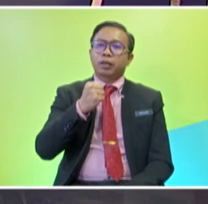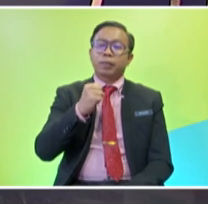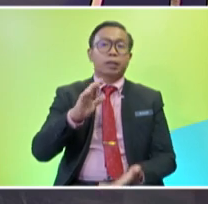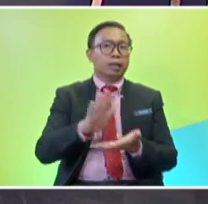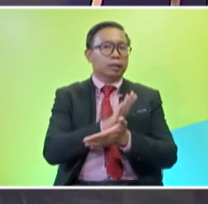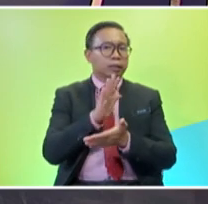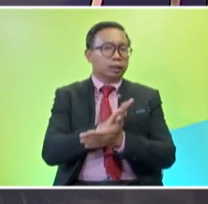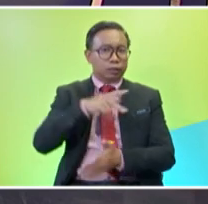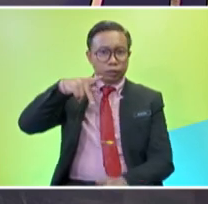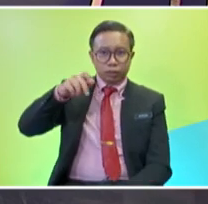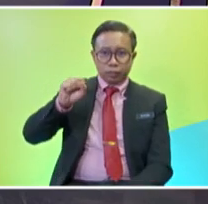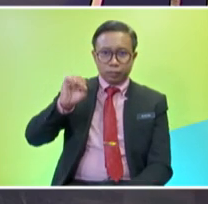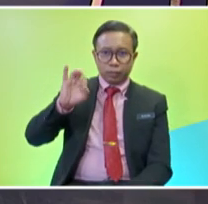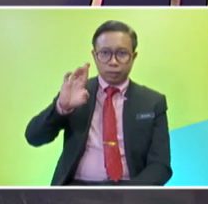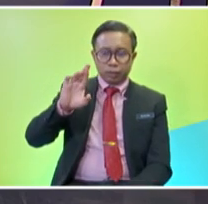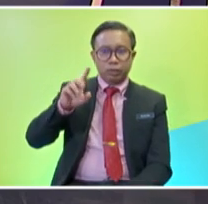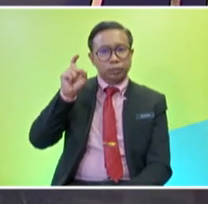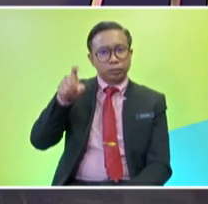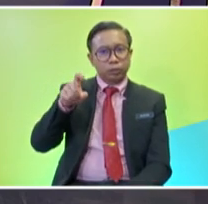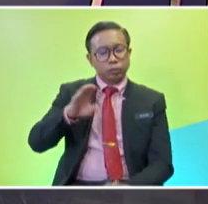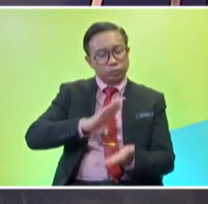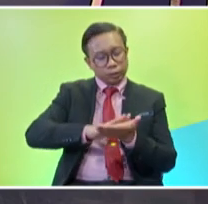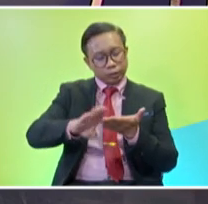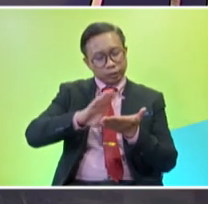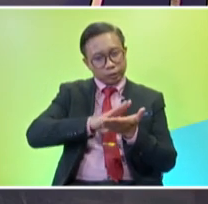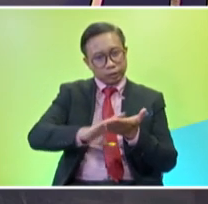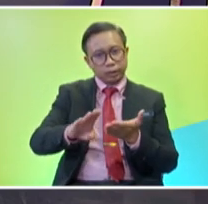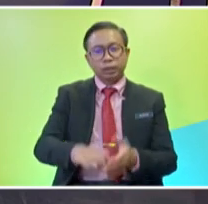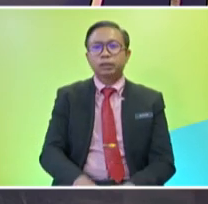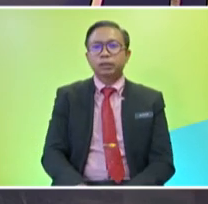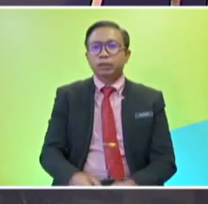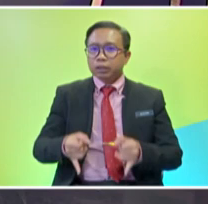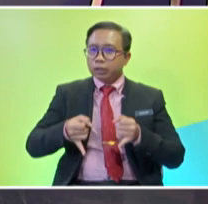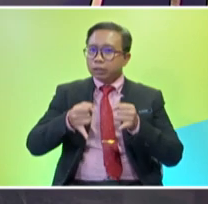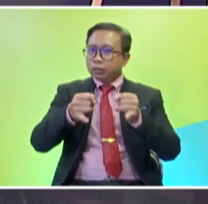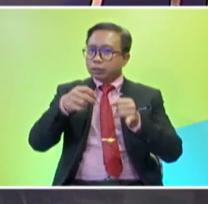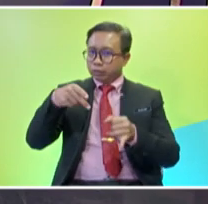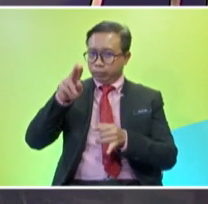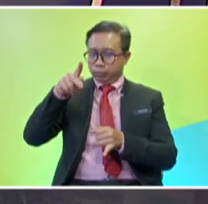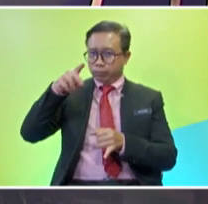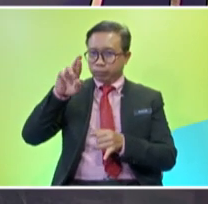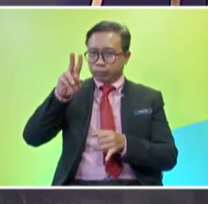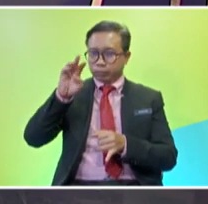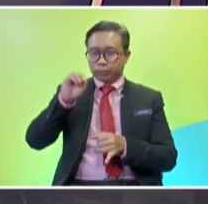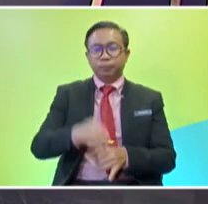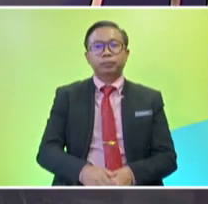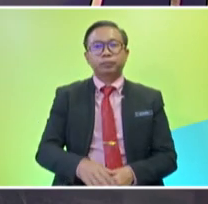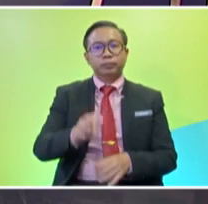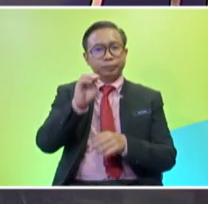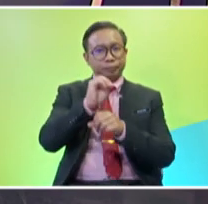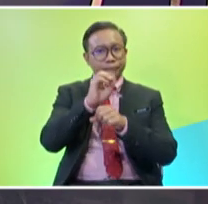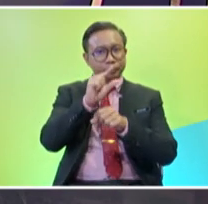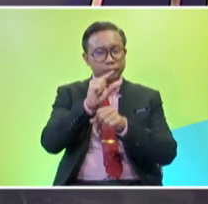spasi sebab kita perlu bersihkan jalur kuprem dan jaluk inisium